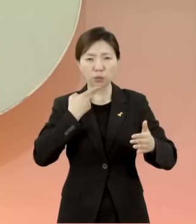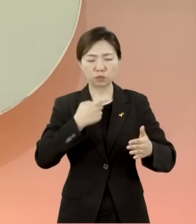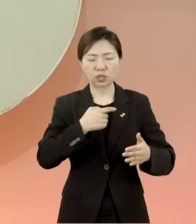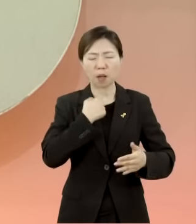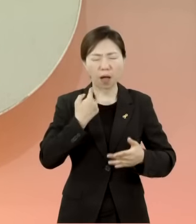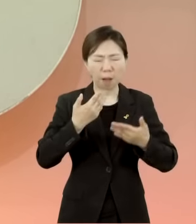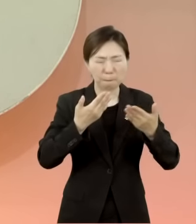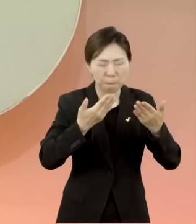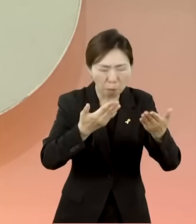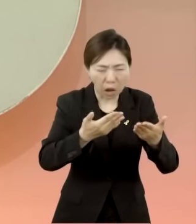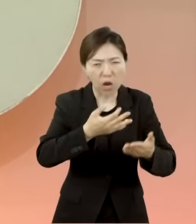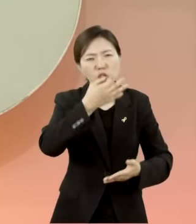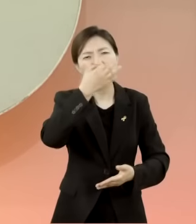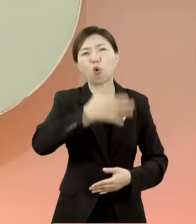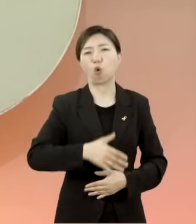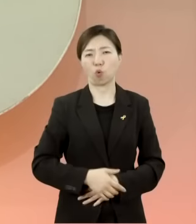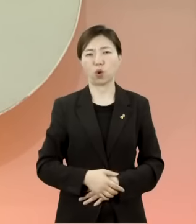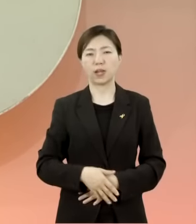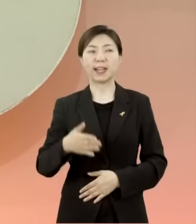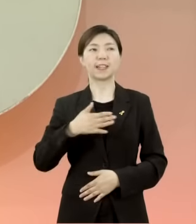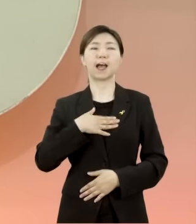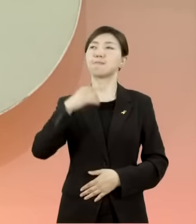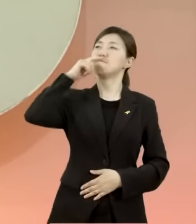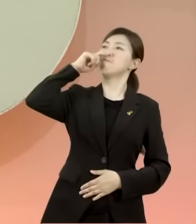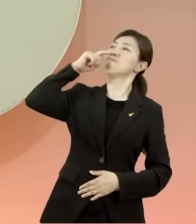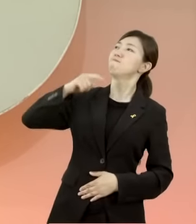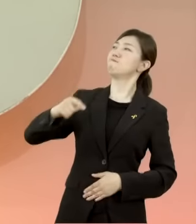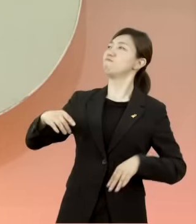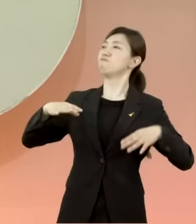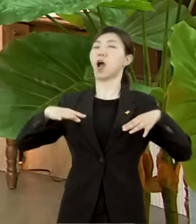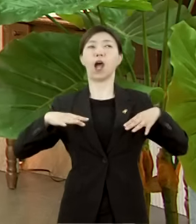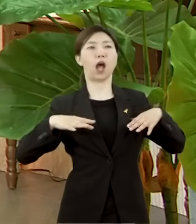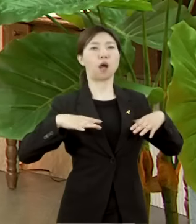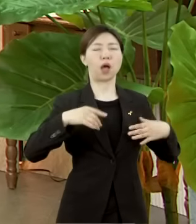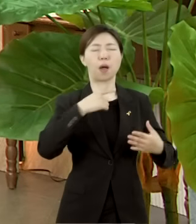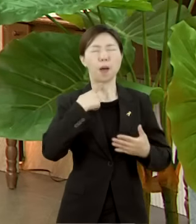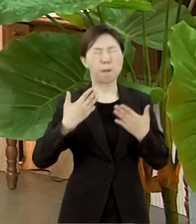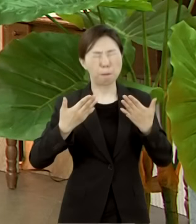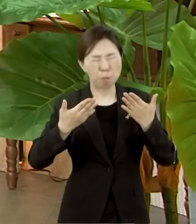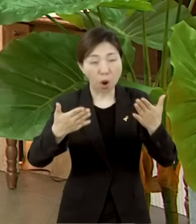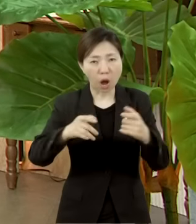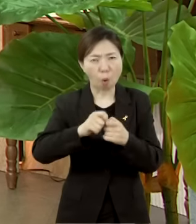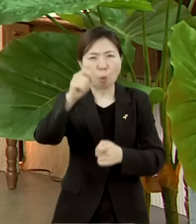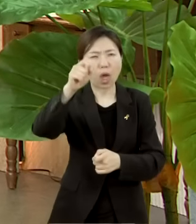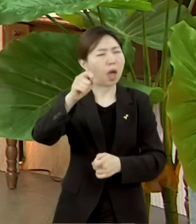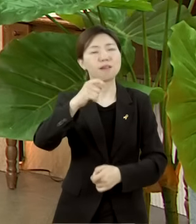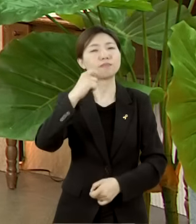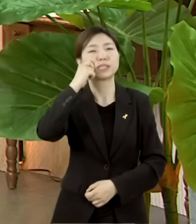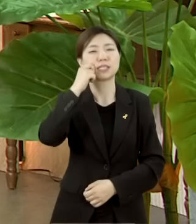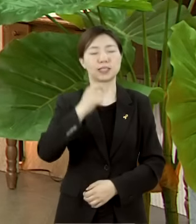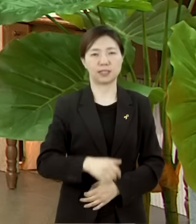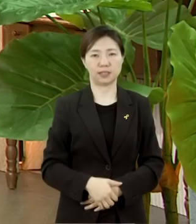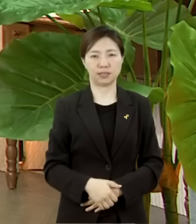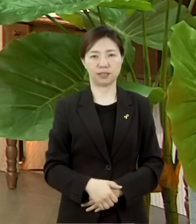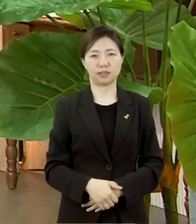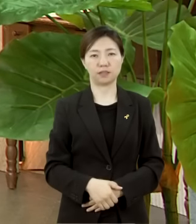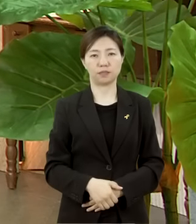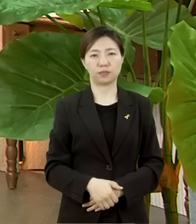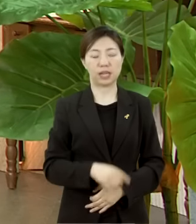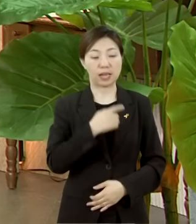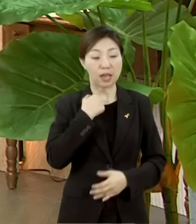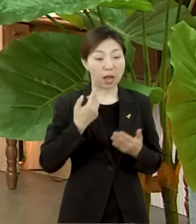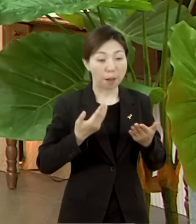내 마음을 비우지 않으면 그게 쉽지가 않아요 라는 마음으로 봉사 활동하면 오래